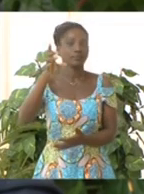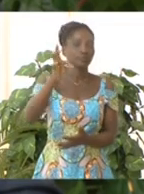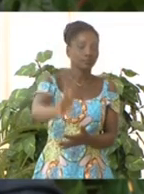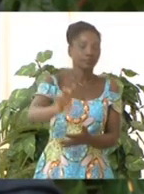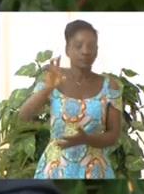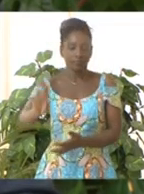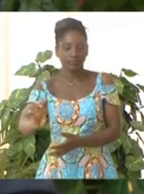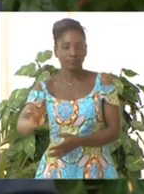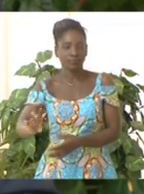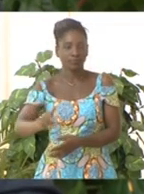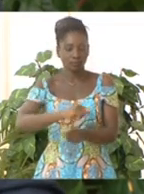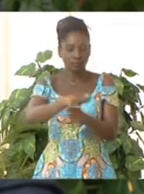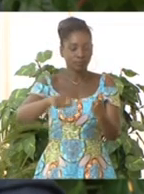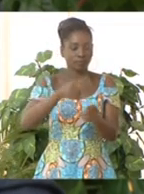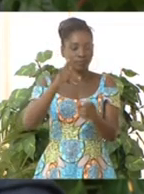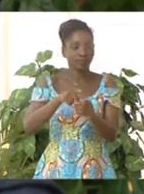Taux de participation